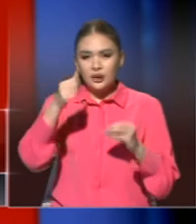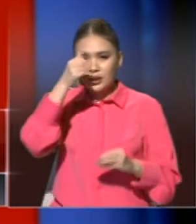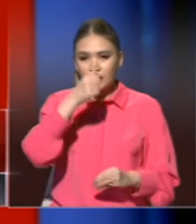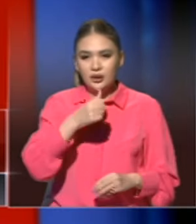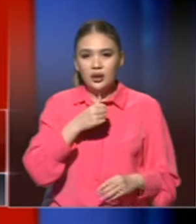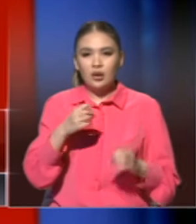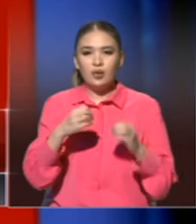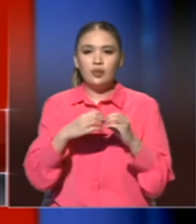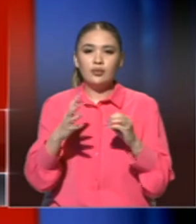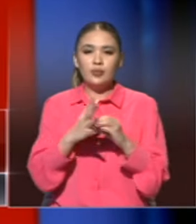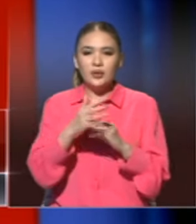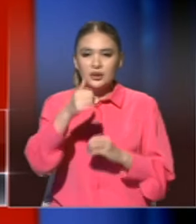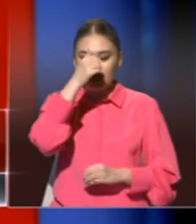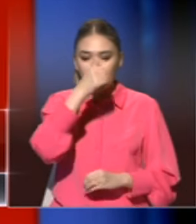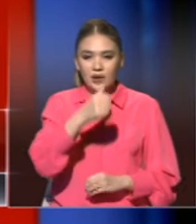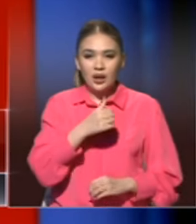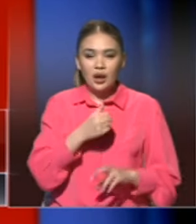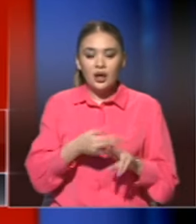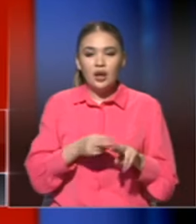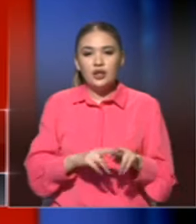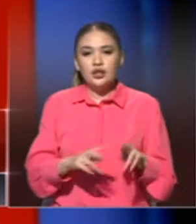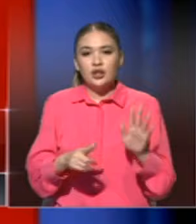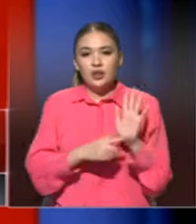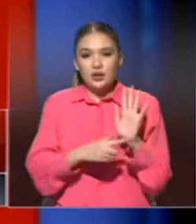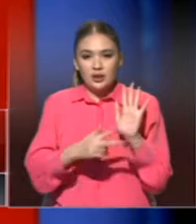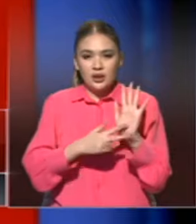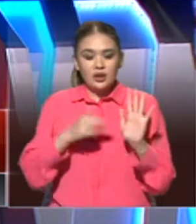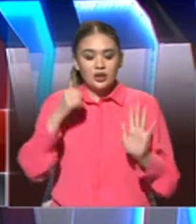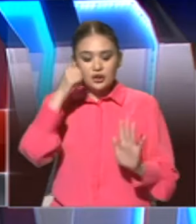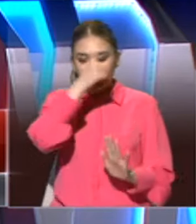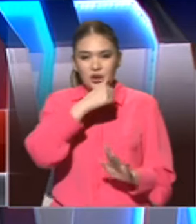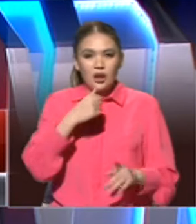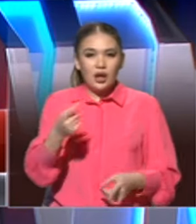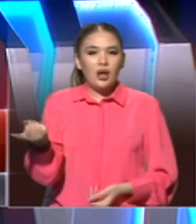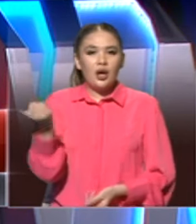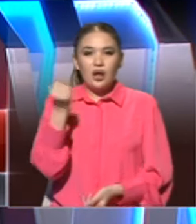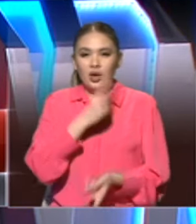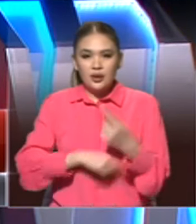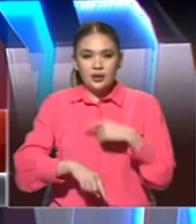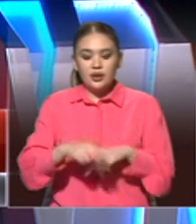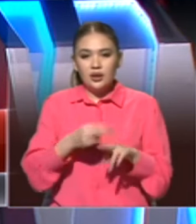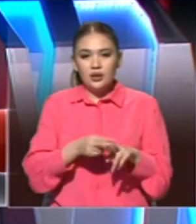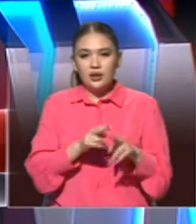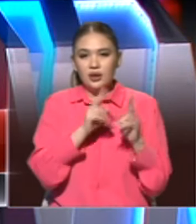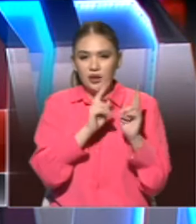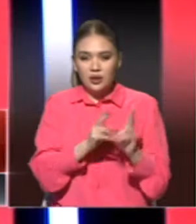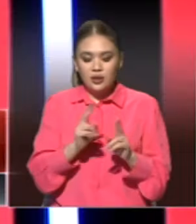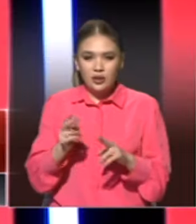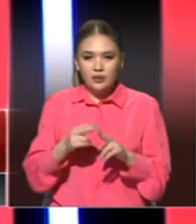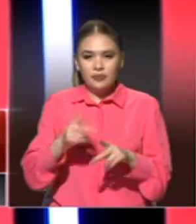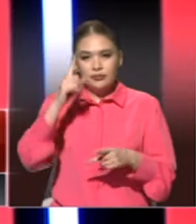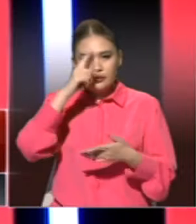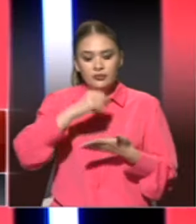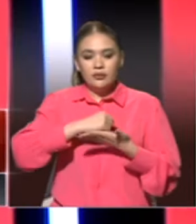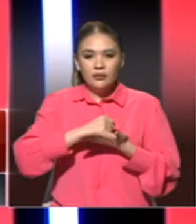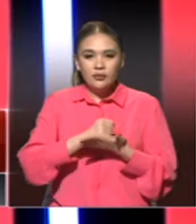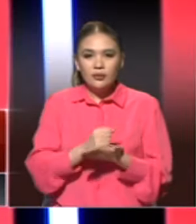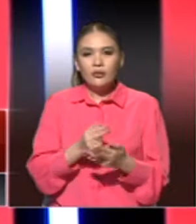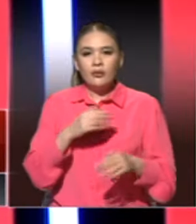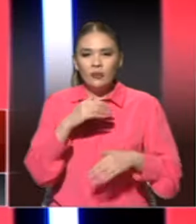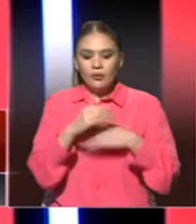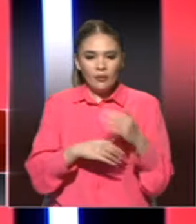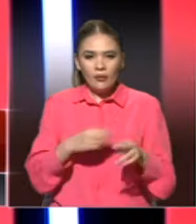айда сол 7-8 жыл алған білімді қайтадан қалпына келтіріп, оны оқып, оны жаңғыртып, оны